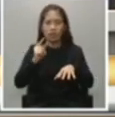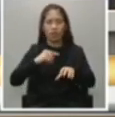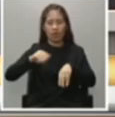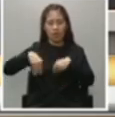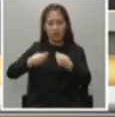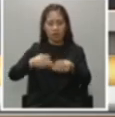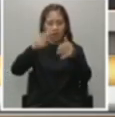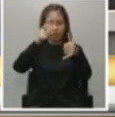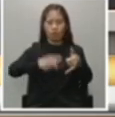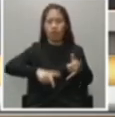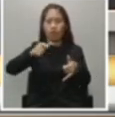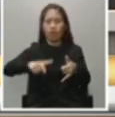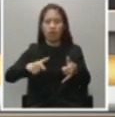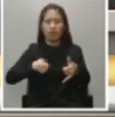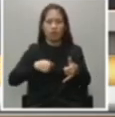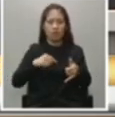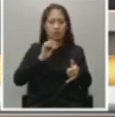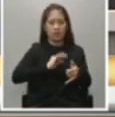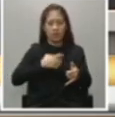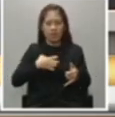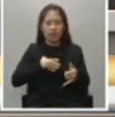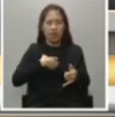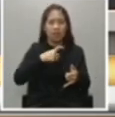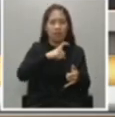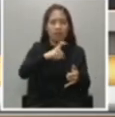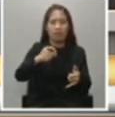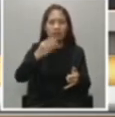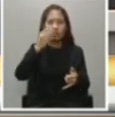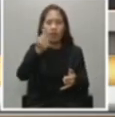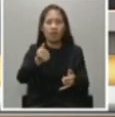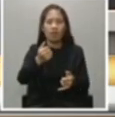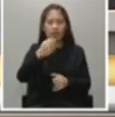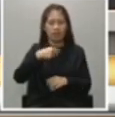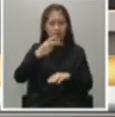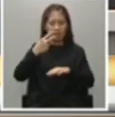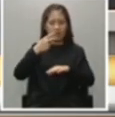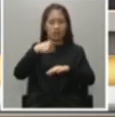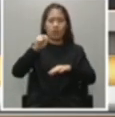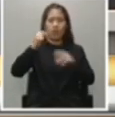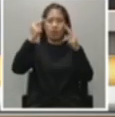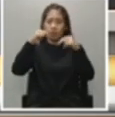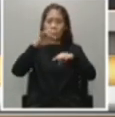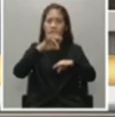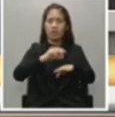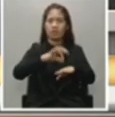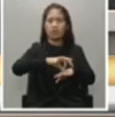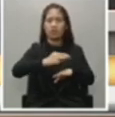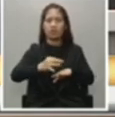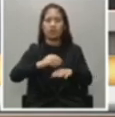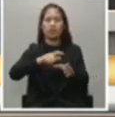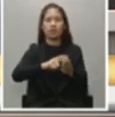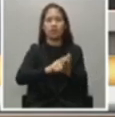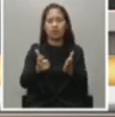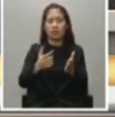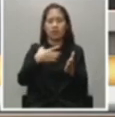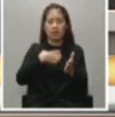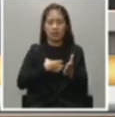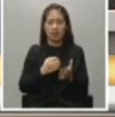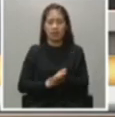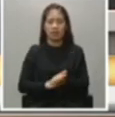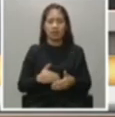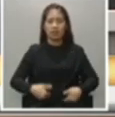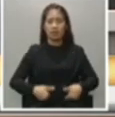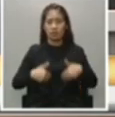ายอีกกี่คนคะพลเอกประยุทธ์ถึงจะยอมสละเก้าอี้ท่านประธานที่เคารพคะชีวิตในยุคของรัฐบา